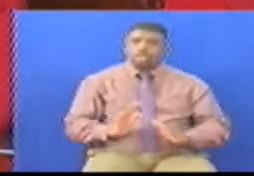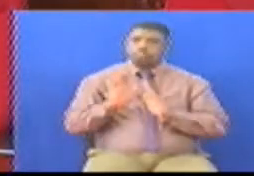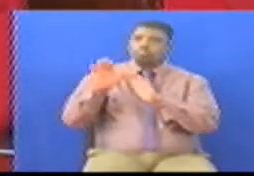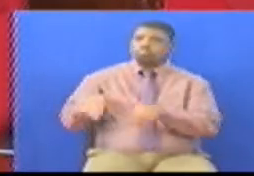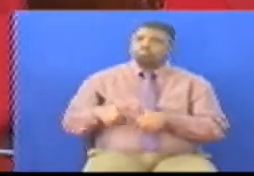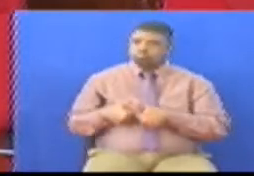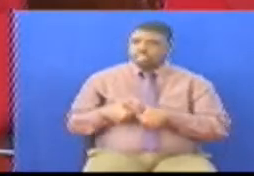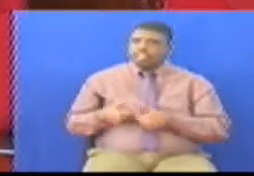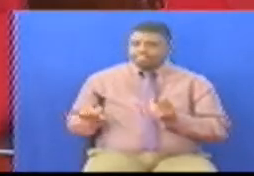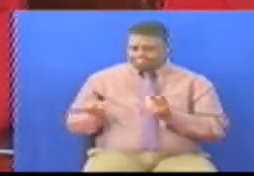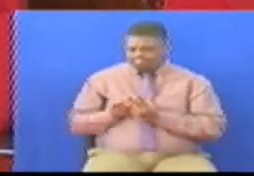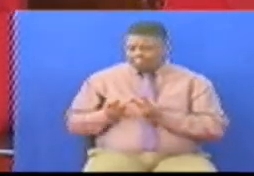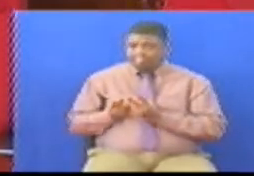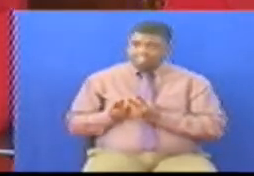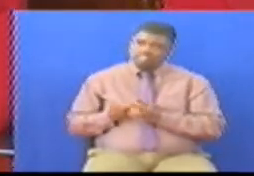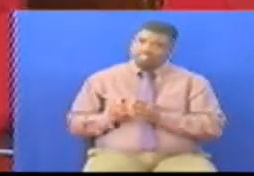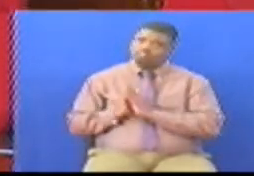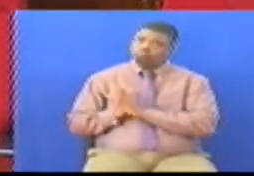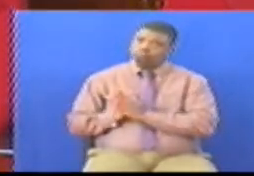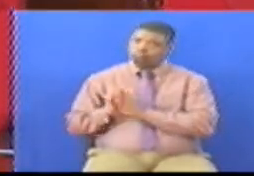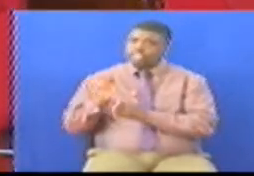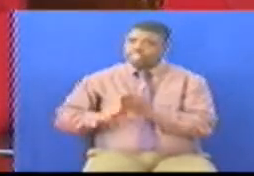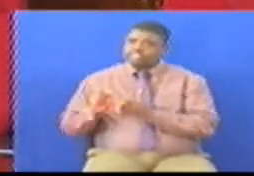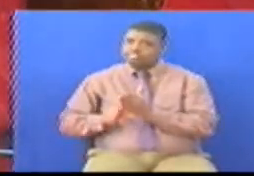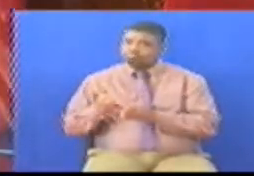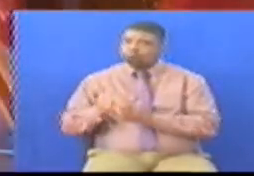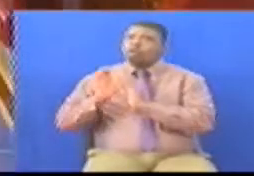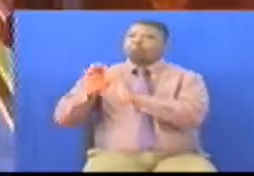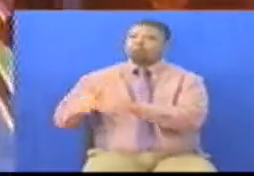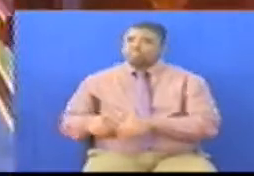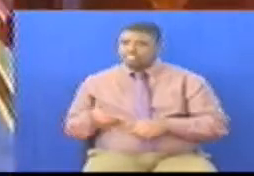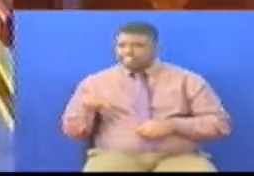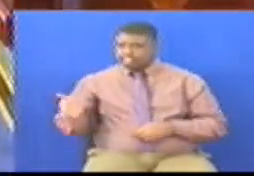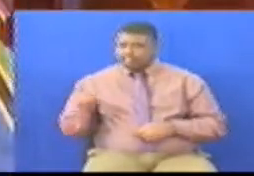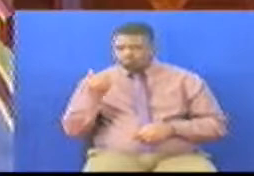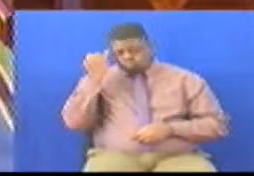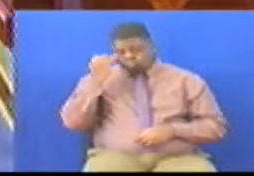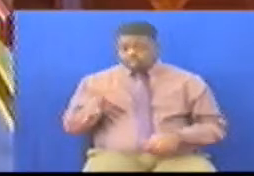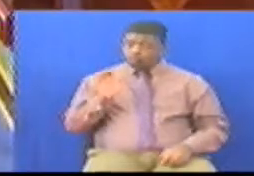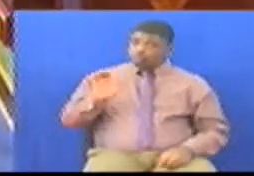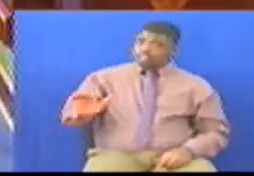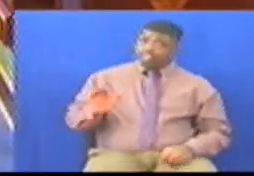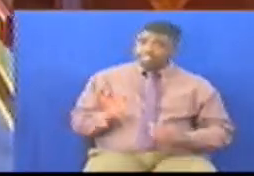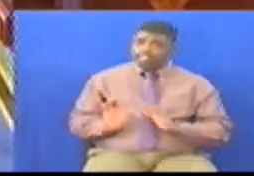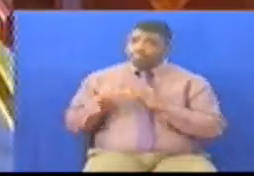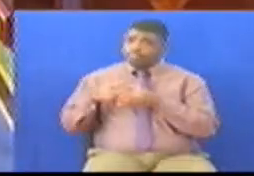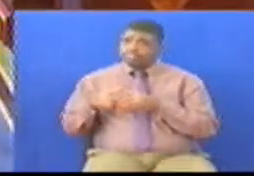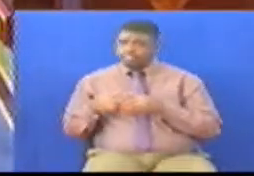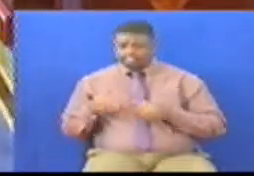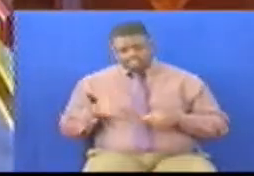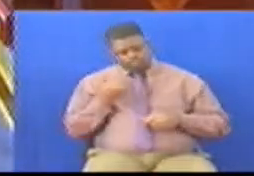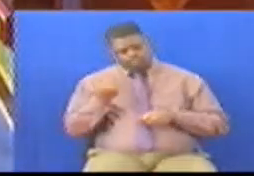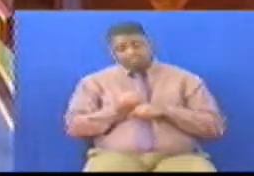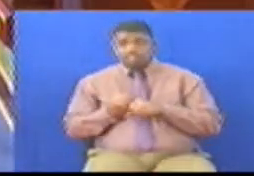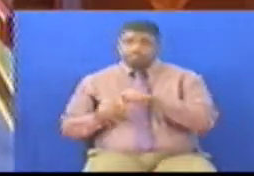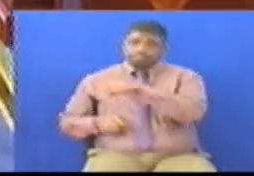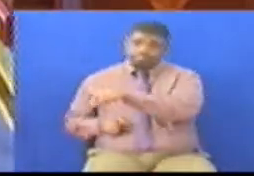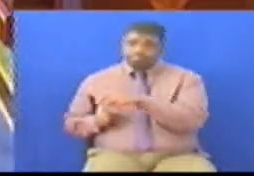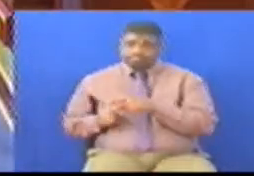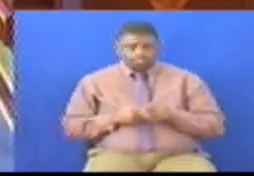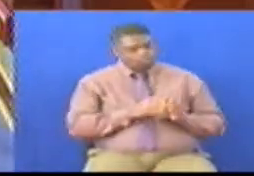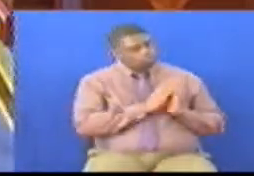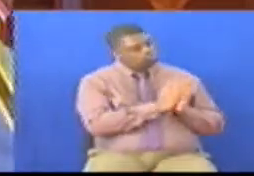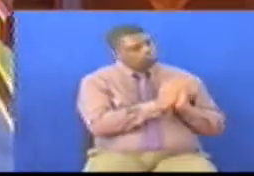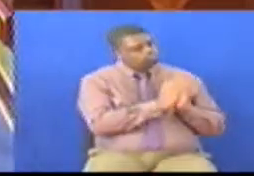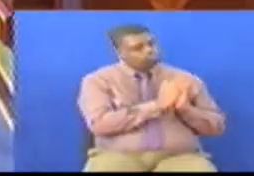Spika, napenda kumshukuru katibu wa bunge ndugu Stefan Kigaigai kwa ushauri wake kwa kamati pale alipotakiwa kufanya hivyo. Natoa shukrani